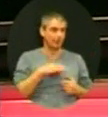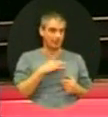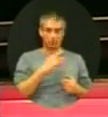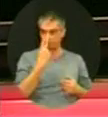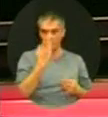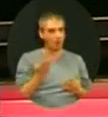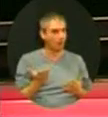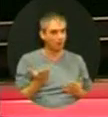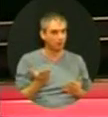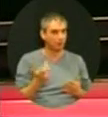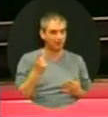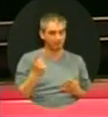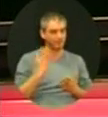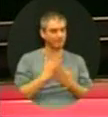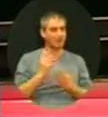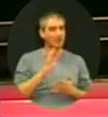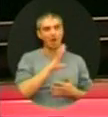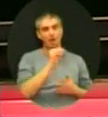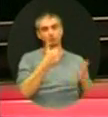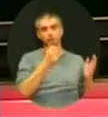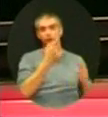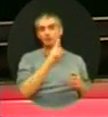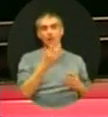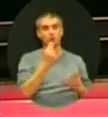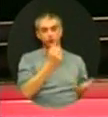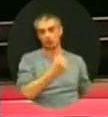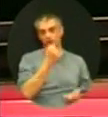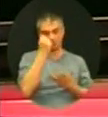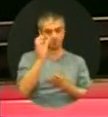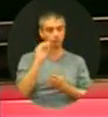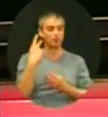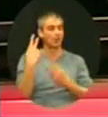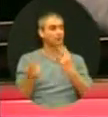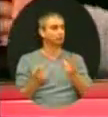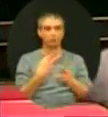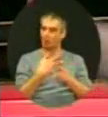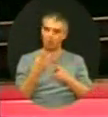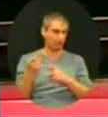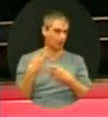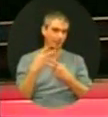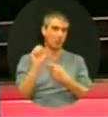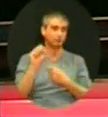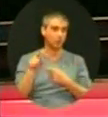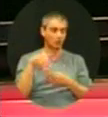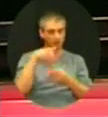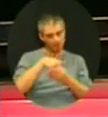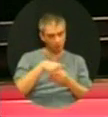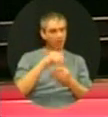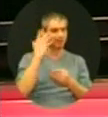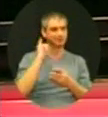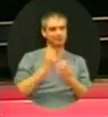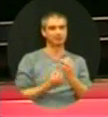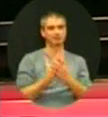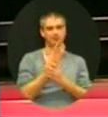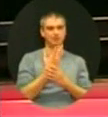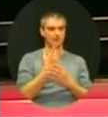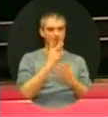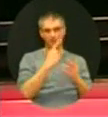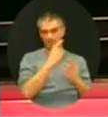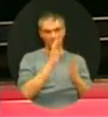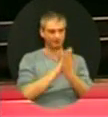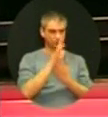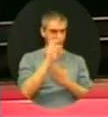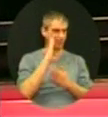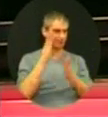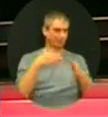נגד עיניים, זה שהם העבירו 560 מיליון שקל לצורך אשפוז, לא רק לסורוקה, בתוך זה היו אמורים להיות, בעצם היה אמור להיות